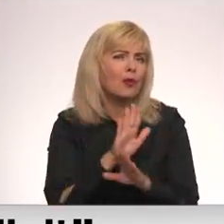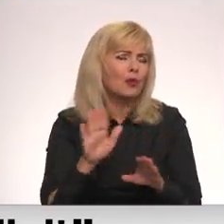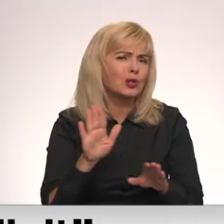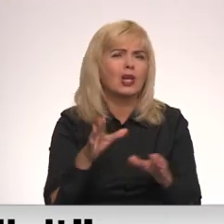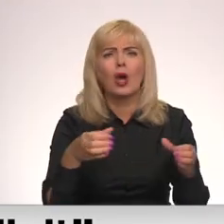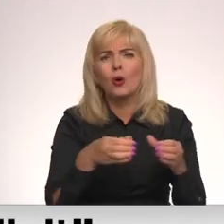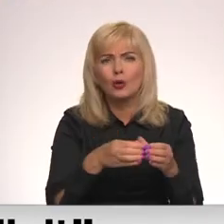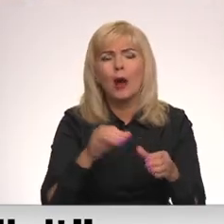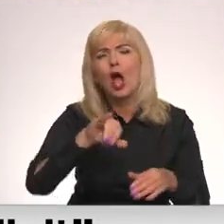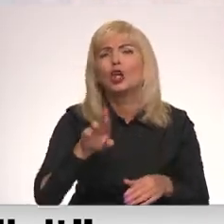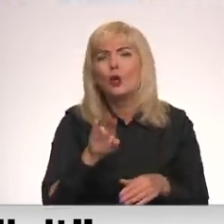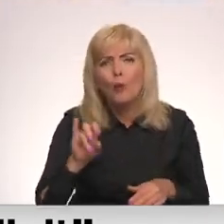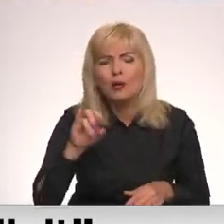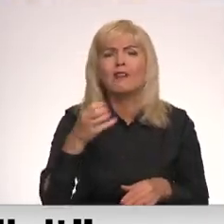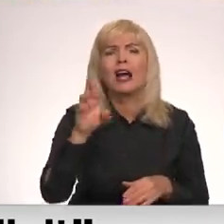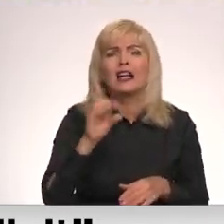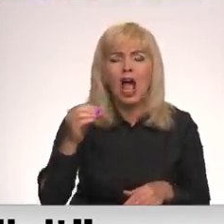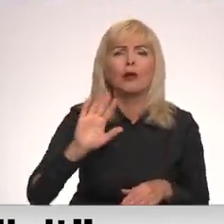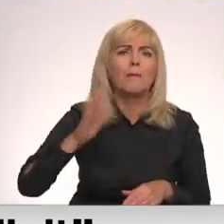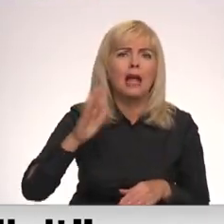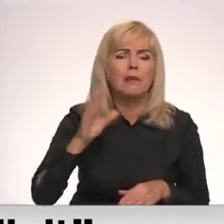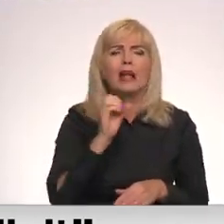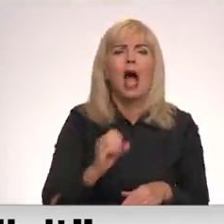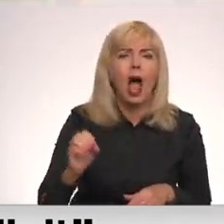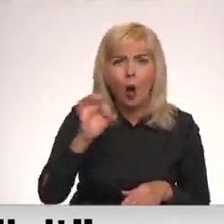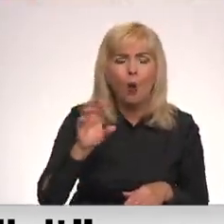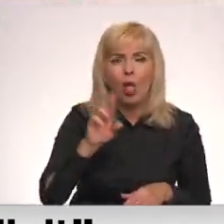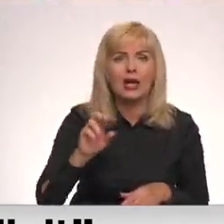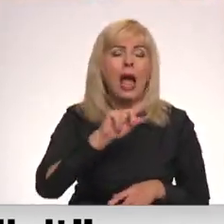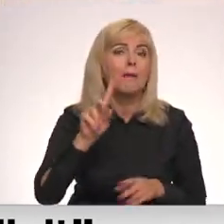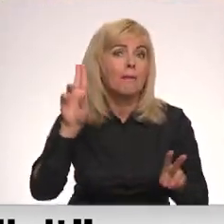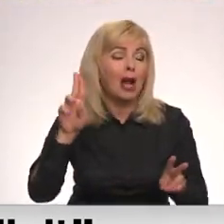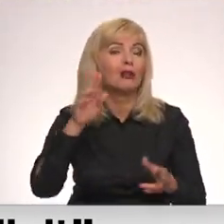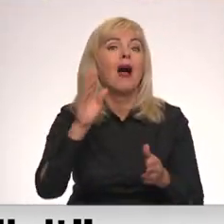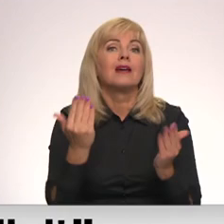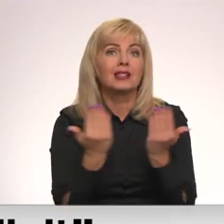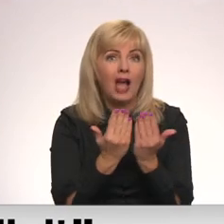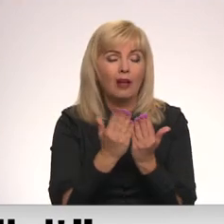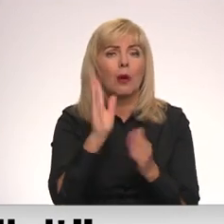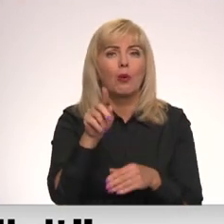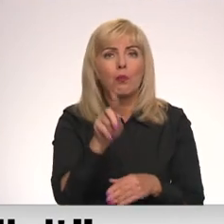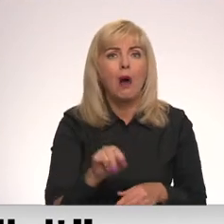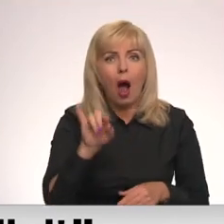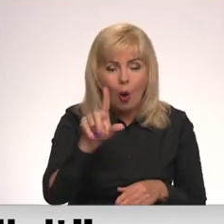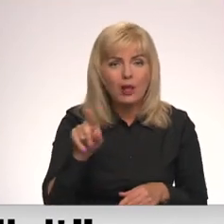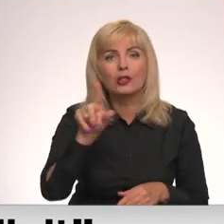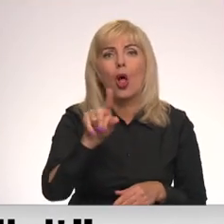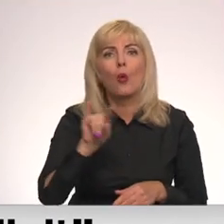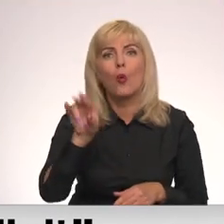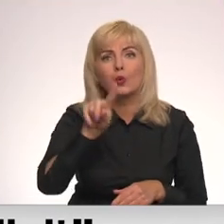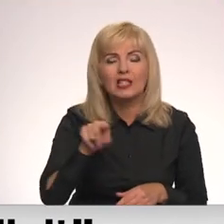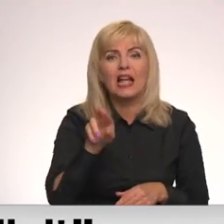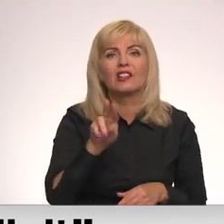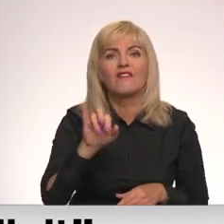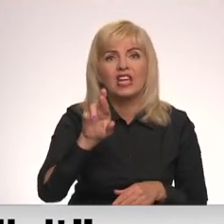leģendas – grupa Jumprava, Credo, Bet, Eolika un Pērkons. Uz skatuves kāps arī Raimonds Pauls, Jānis Lūsēns, Ainars Virga,